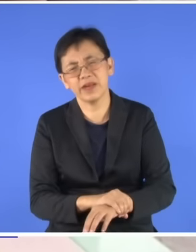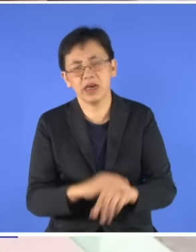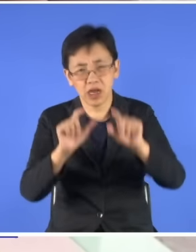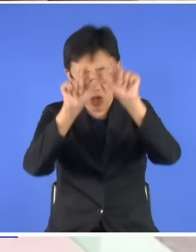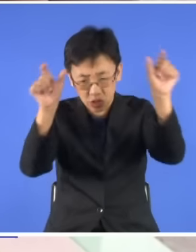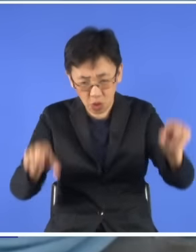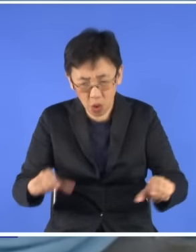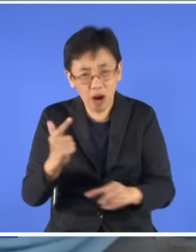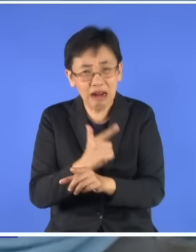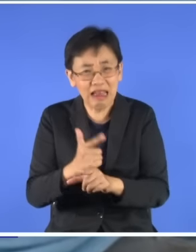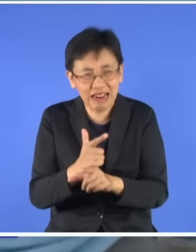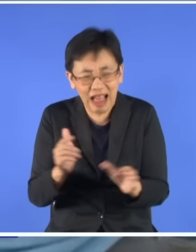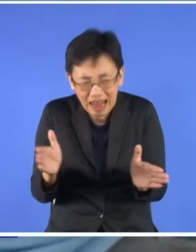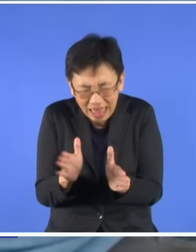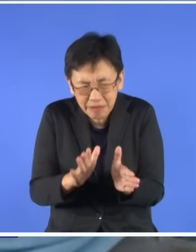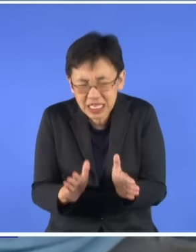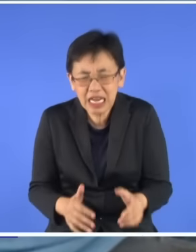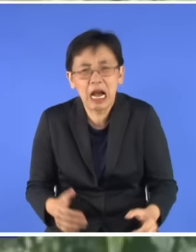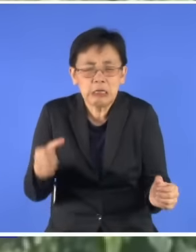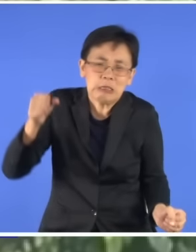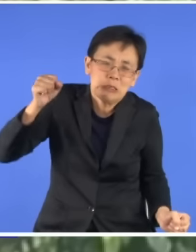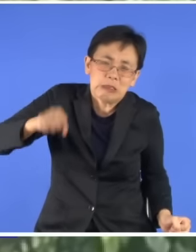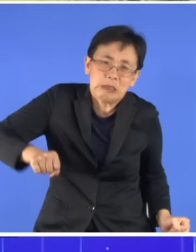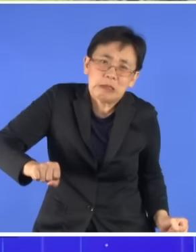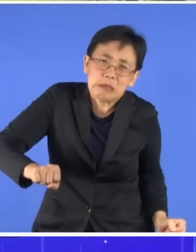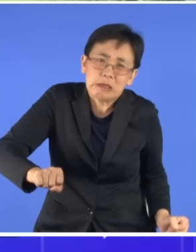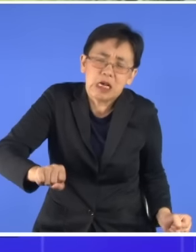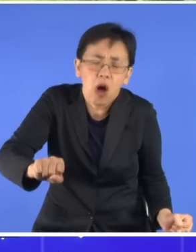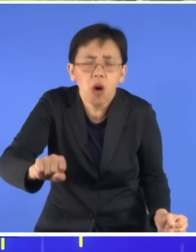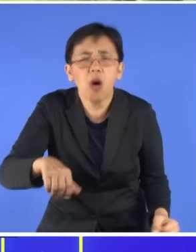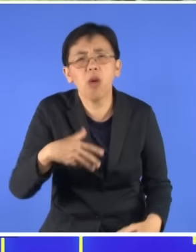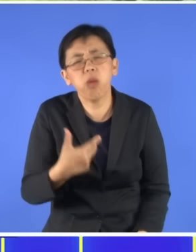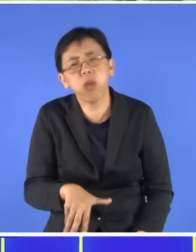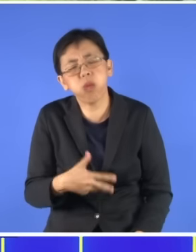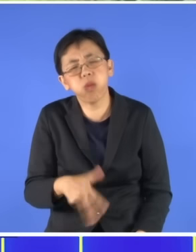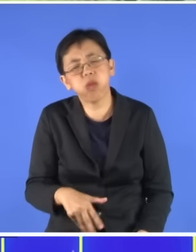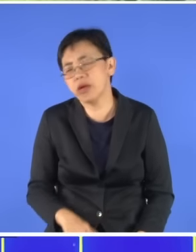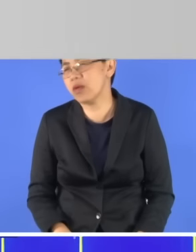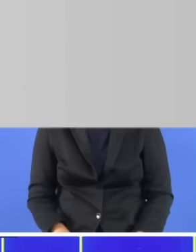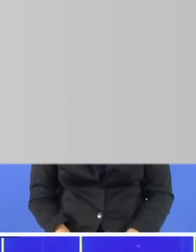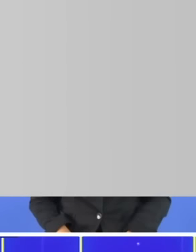ล็กๆนะก็พยายามจะแบกจะหามใส่มอเตอร์ไซค์ขี่ไปนะคะ